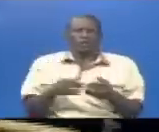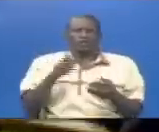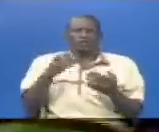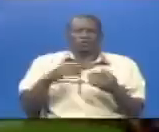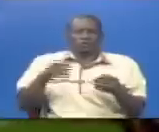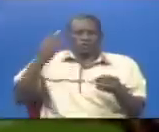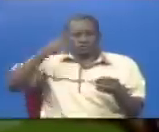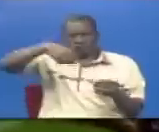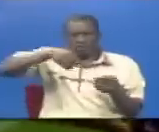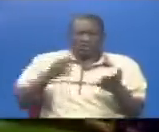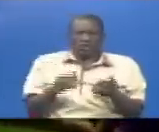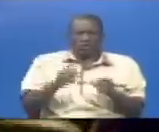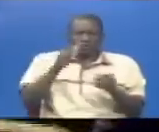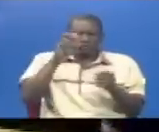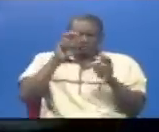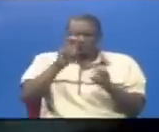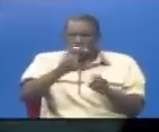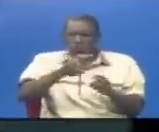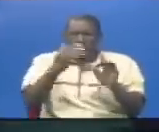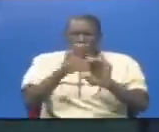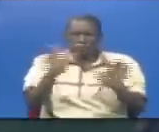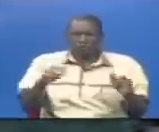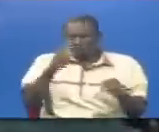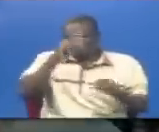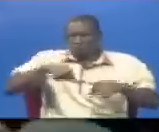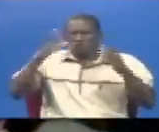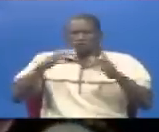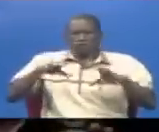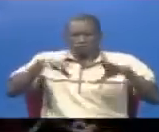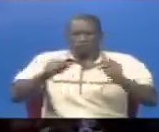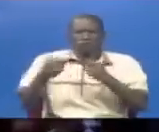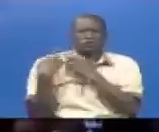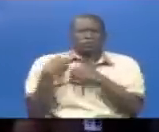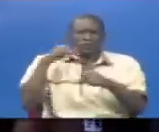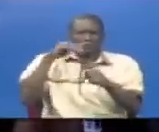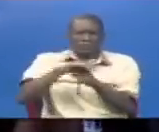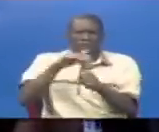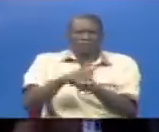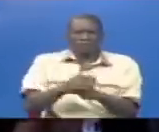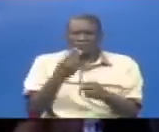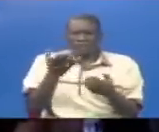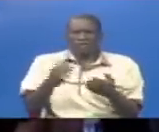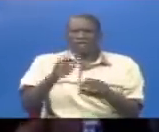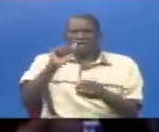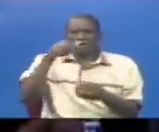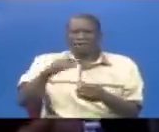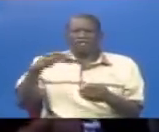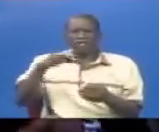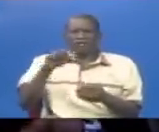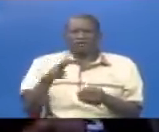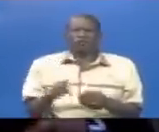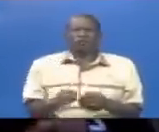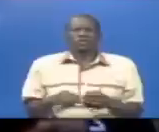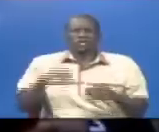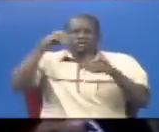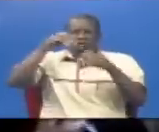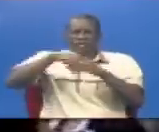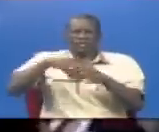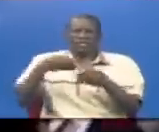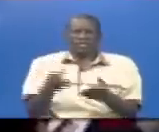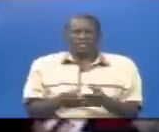kwetu sisi tu ni jicho tunatazama. Maafisa wa polisi wamechukua usukani, ni wengi kweli kweli. Unaona wana AP, wana GSU, wameingia hapa